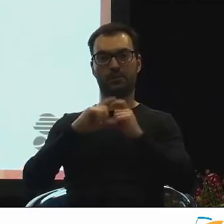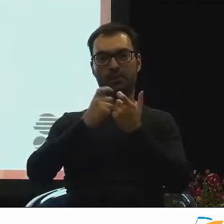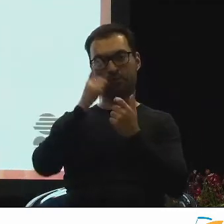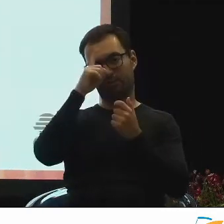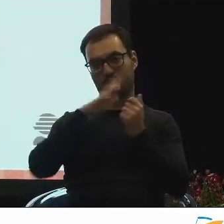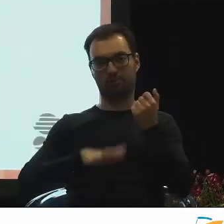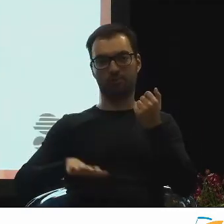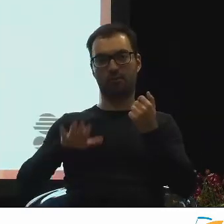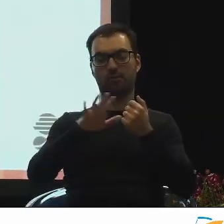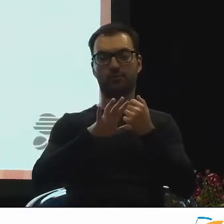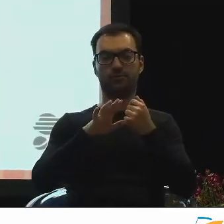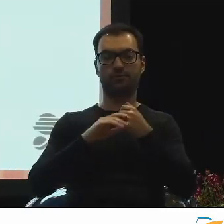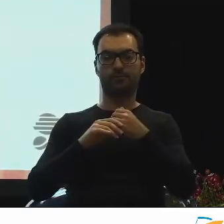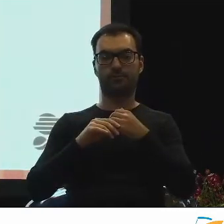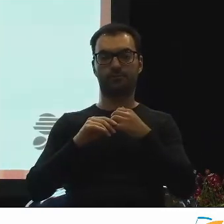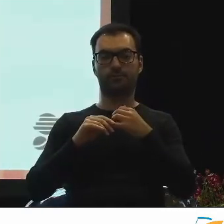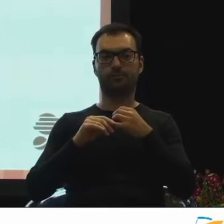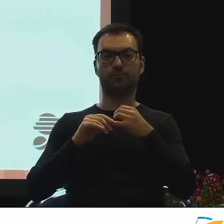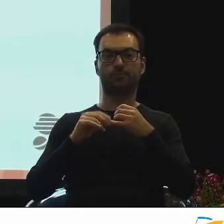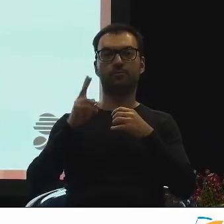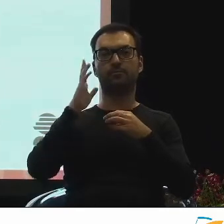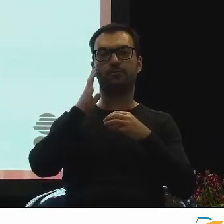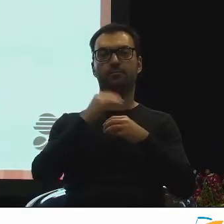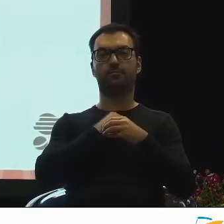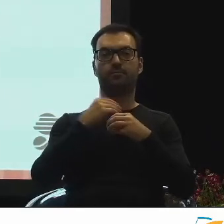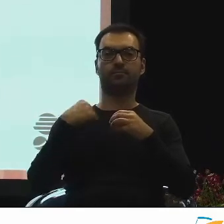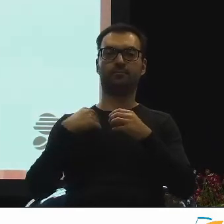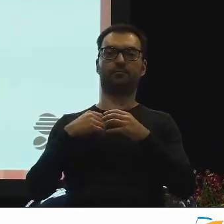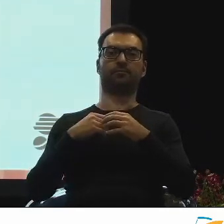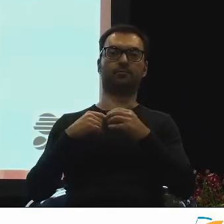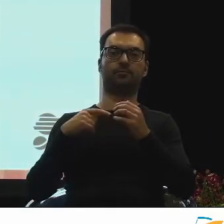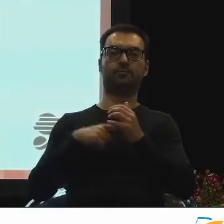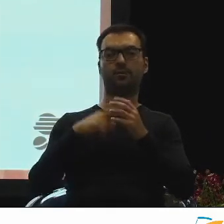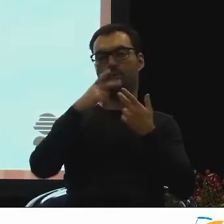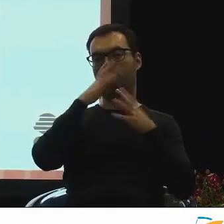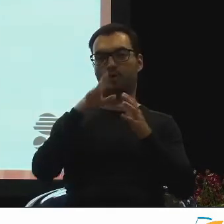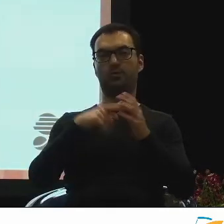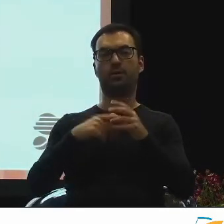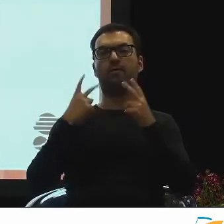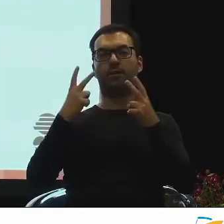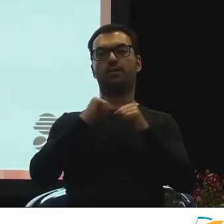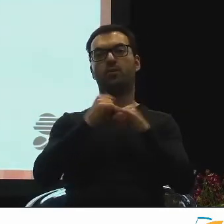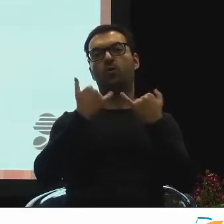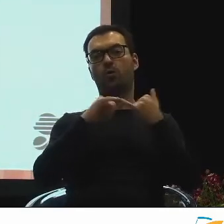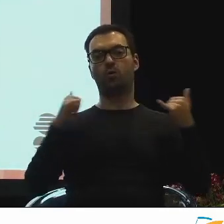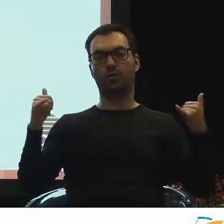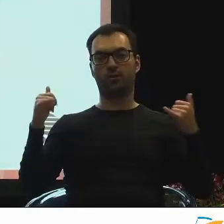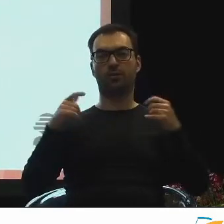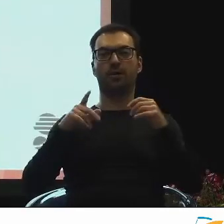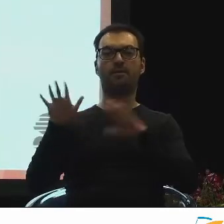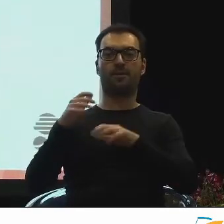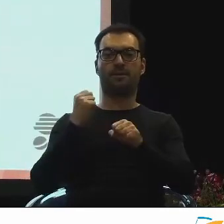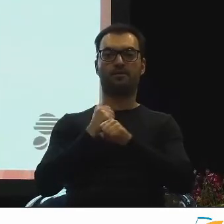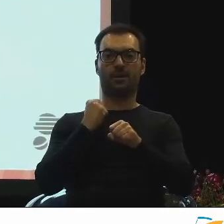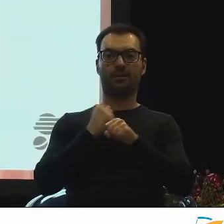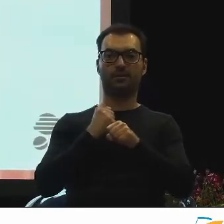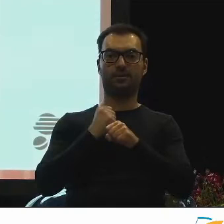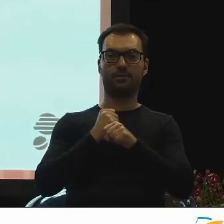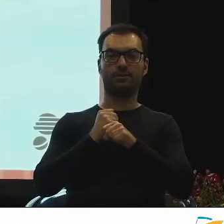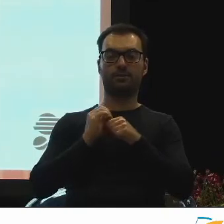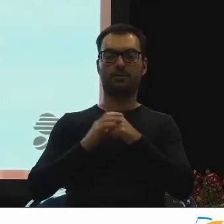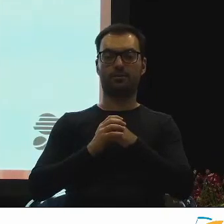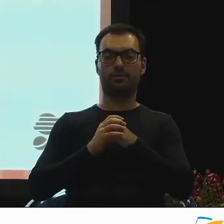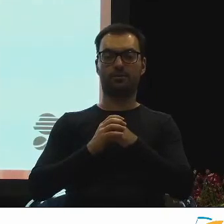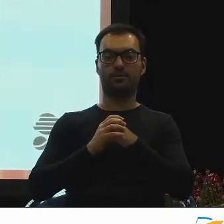całego społeczeństwa, które mieszka w Polsce i to pokazuje, jak ważna jest różnorodność w miejscu pracy, jak ważne są